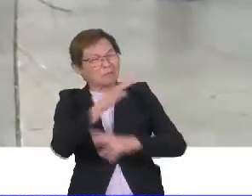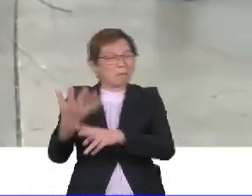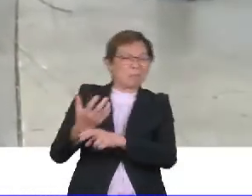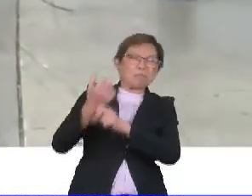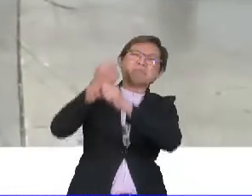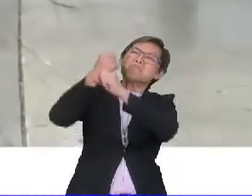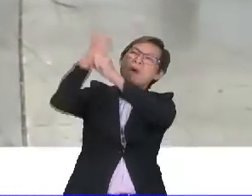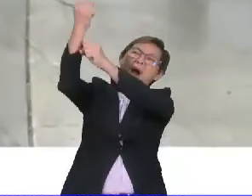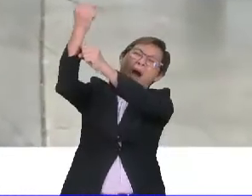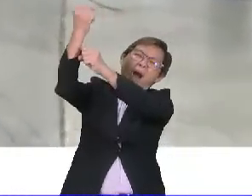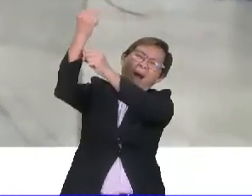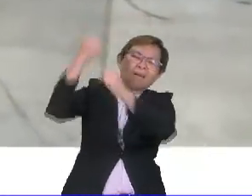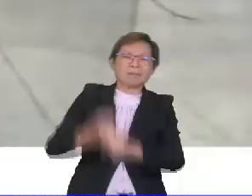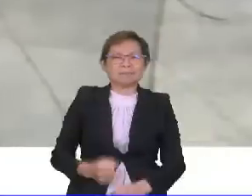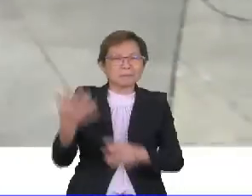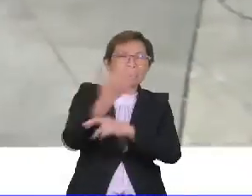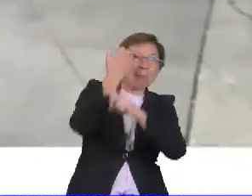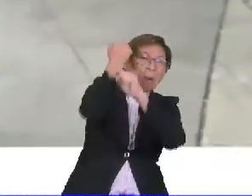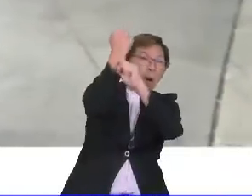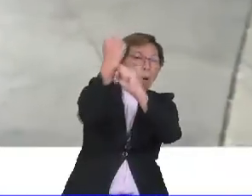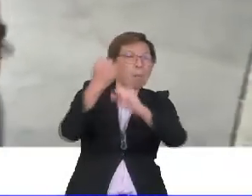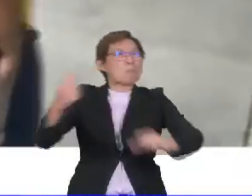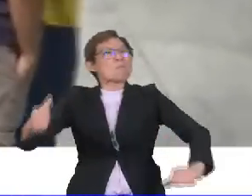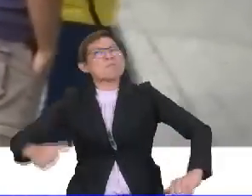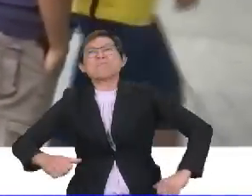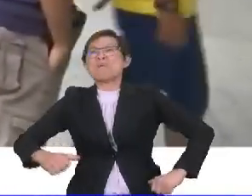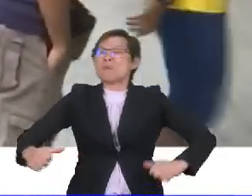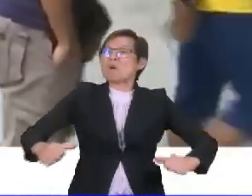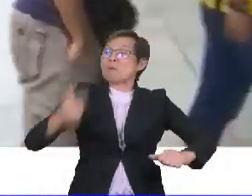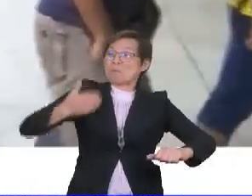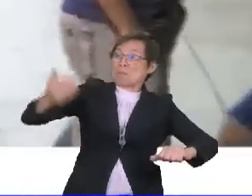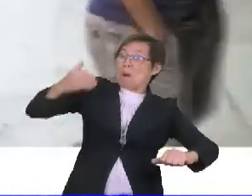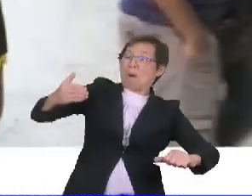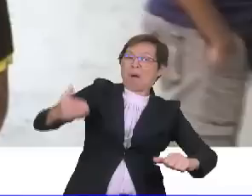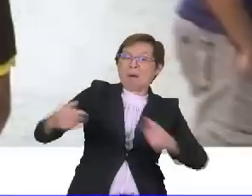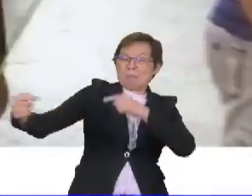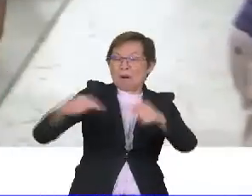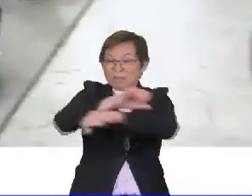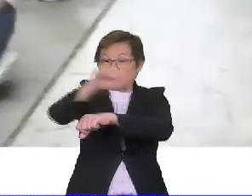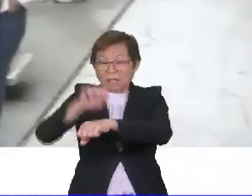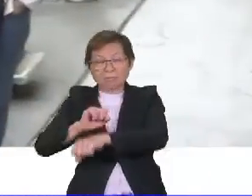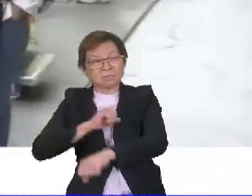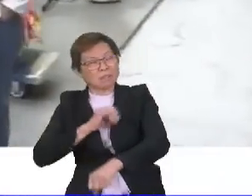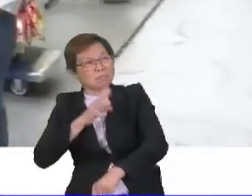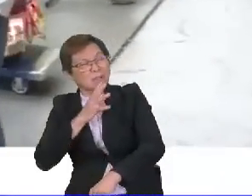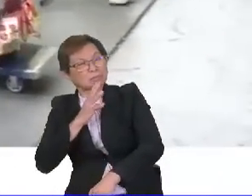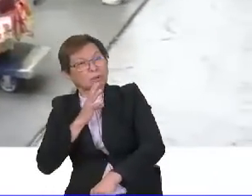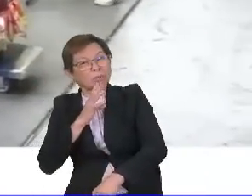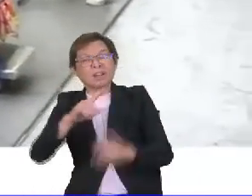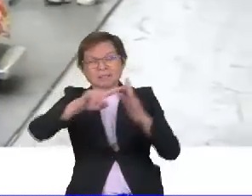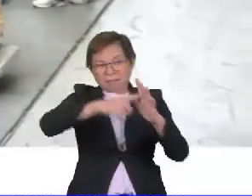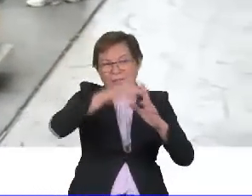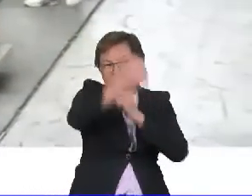meraih keputusan kemenangannya bergaya tempo hari ketika menentang Singapura Boleh saya katakan antara